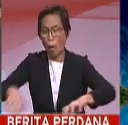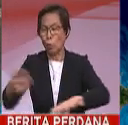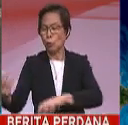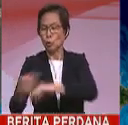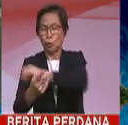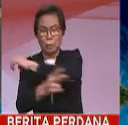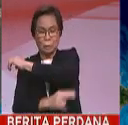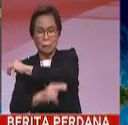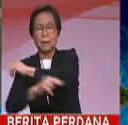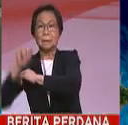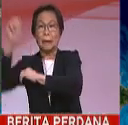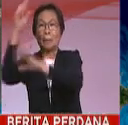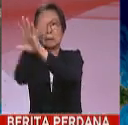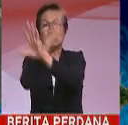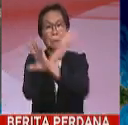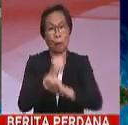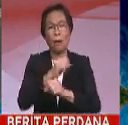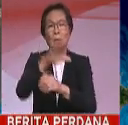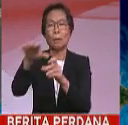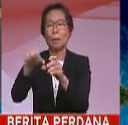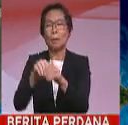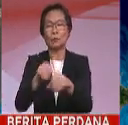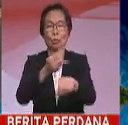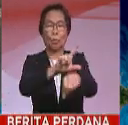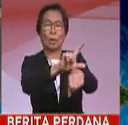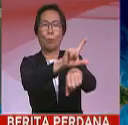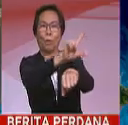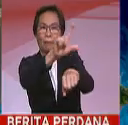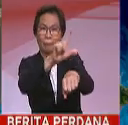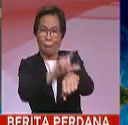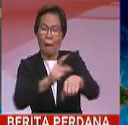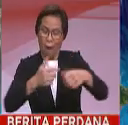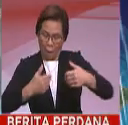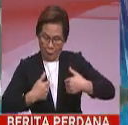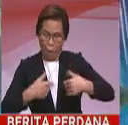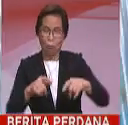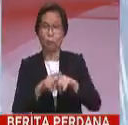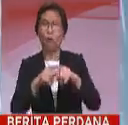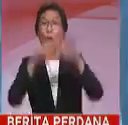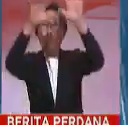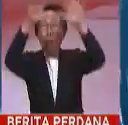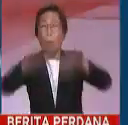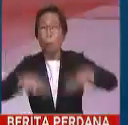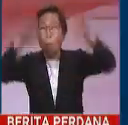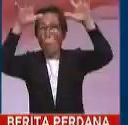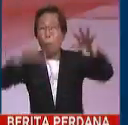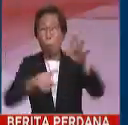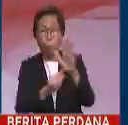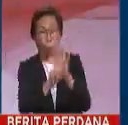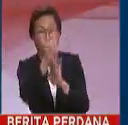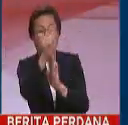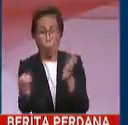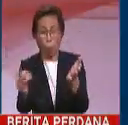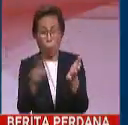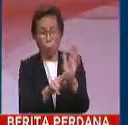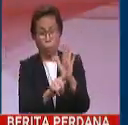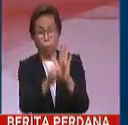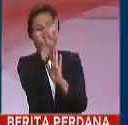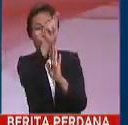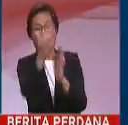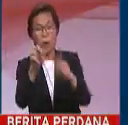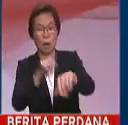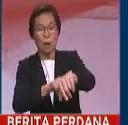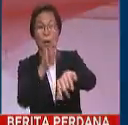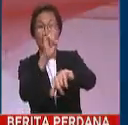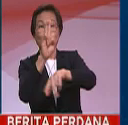kedua-dua negeri berkenaan termasuk di wilayah Persekutuan Labuan. Dan jumlah hujan yang tertinggi yang direkodkan setakat